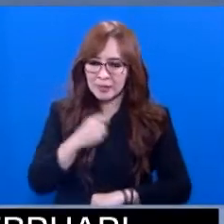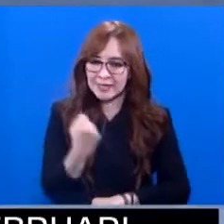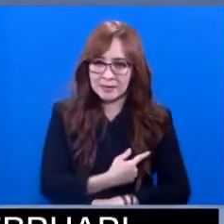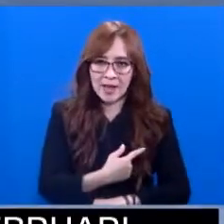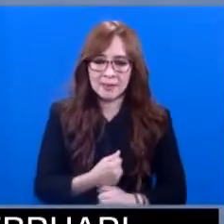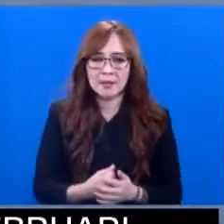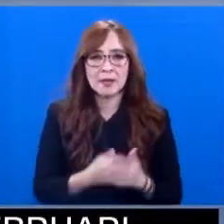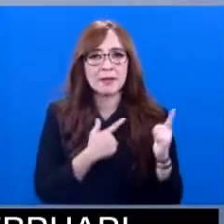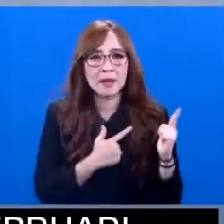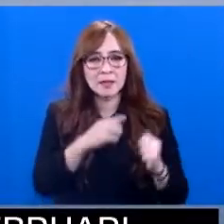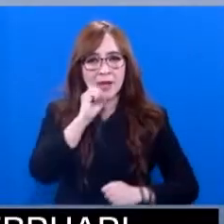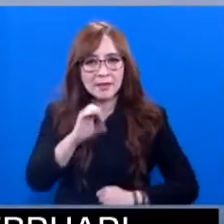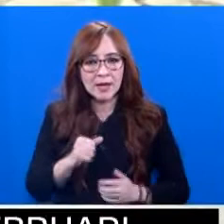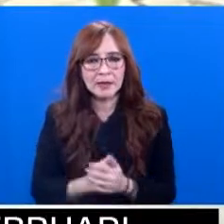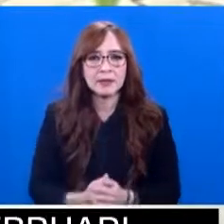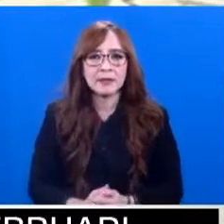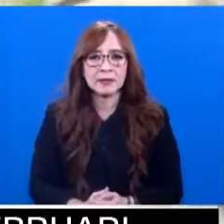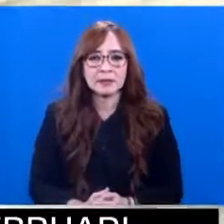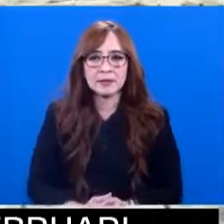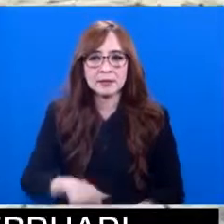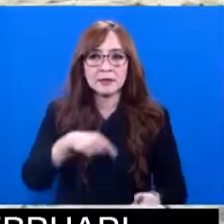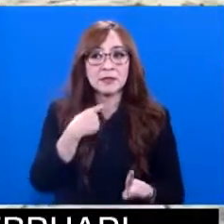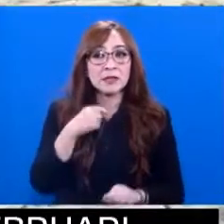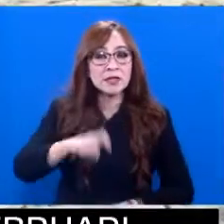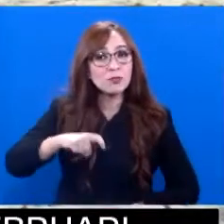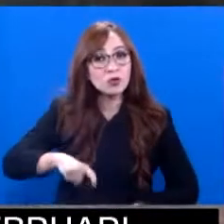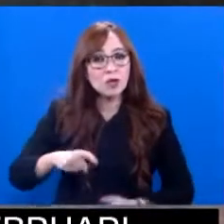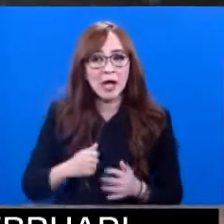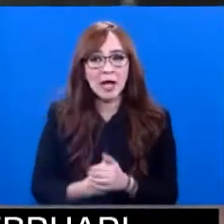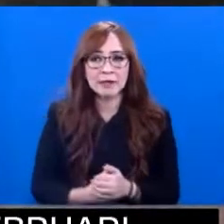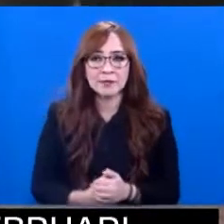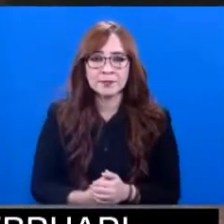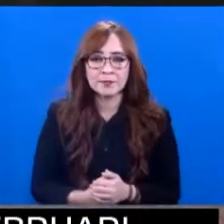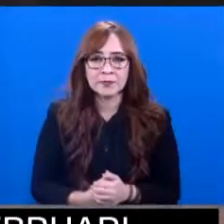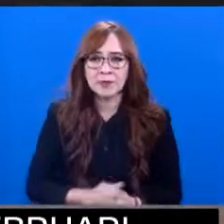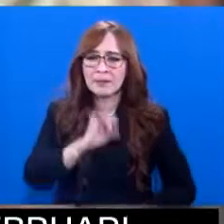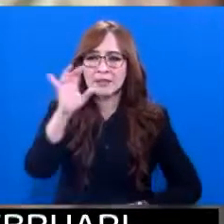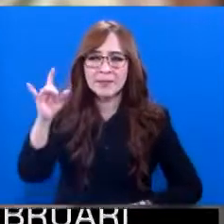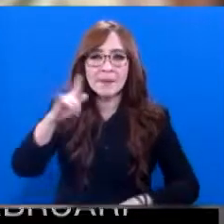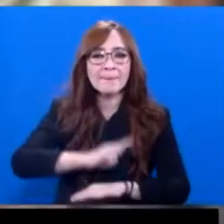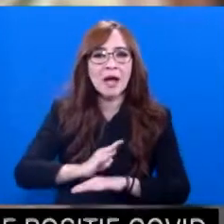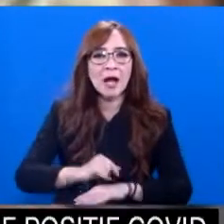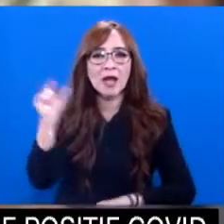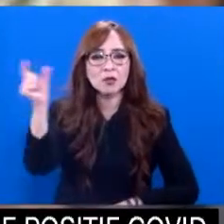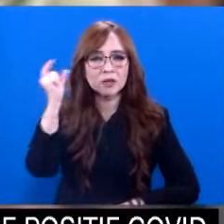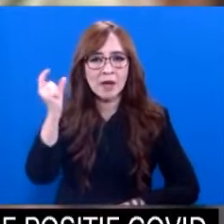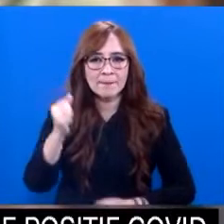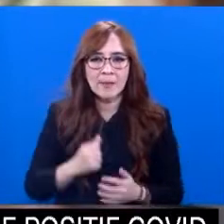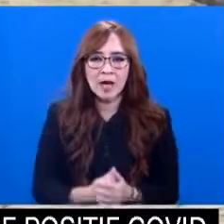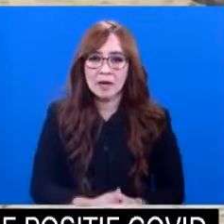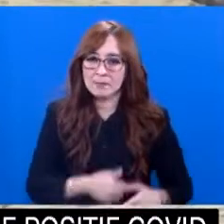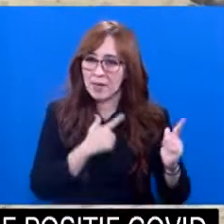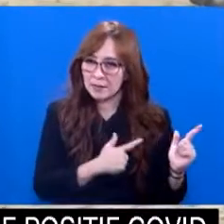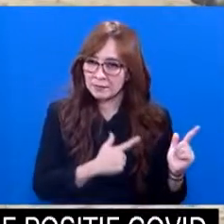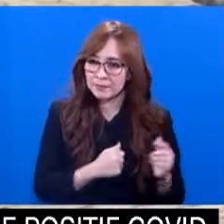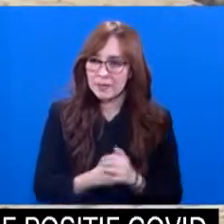Mabes TNI menyebutkan diperlukan tambahan kekuatan setingkat armada, satuan divisi marinir, serta pangkalan utama angkatan laut. Di darat, TNI